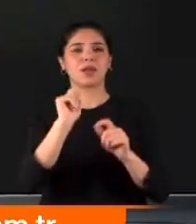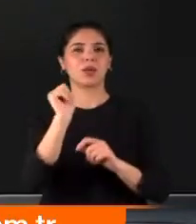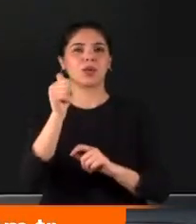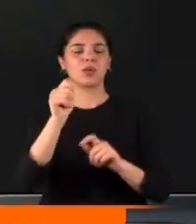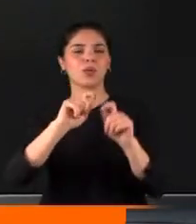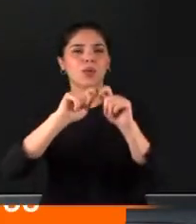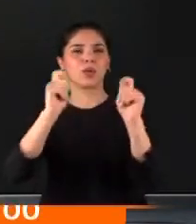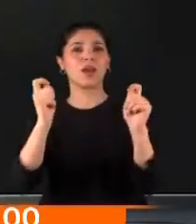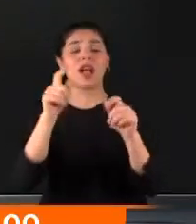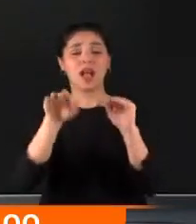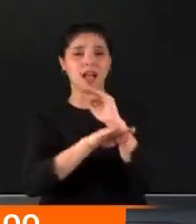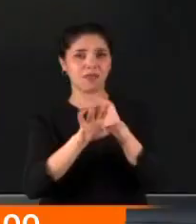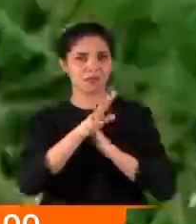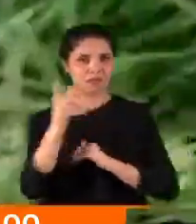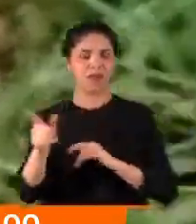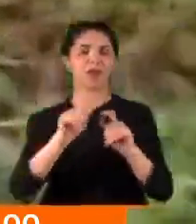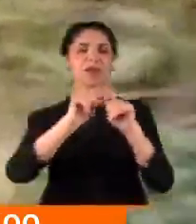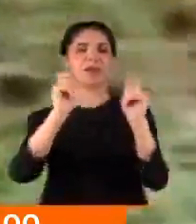Kitabı'na yazdırdı dedi